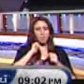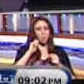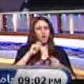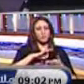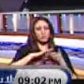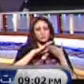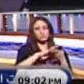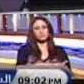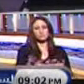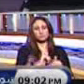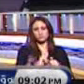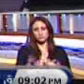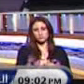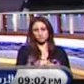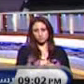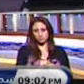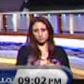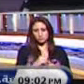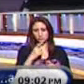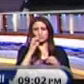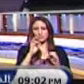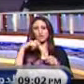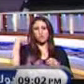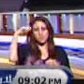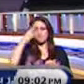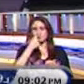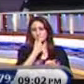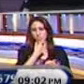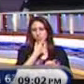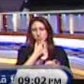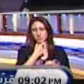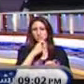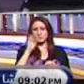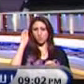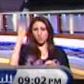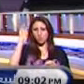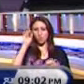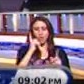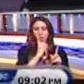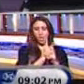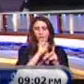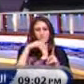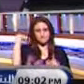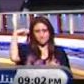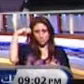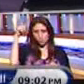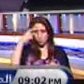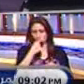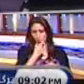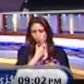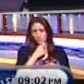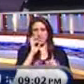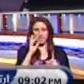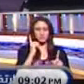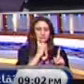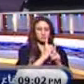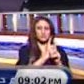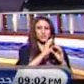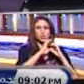تضافرت جهودها، وبالفعل تم تحديد لقاء صباح الغد في قصر الرئاسة، والمحافظة أعادت